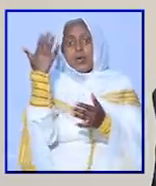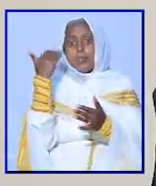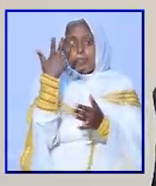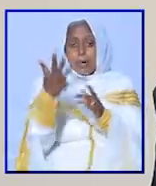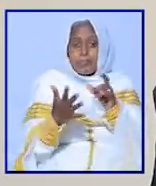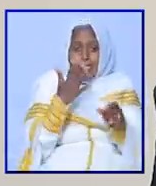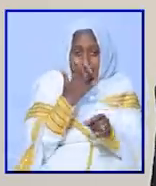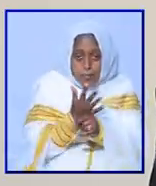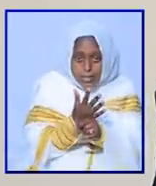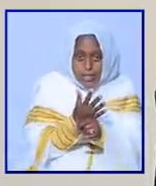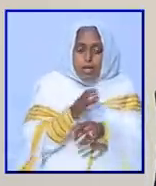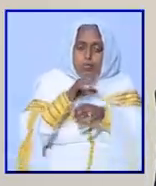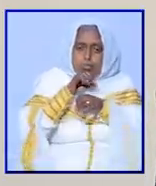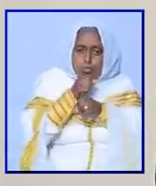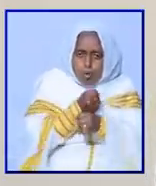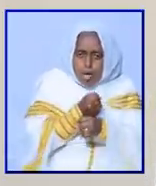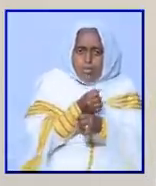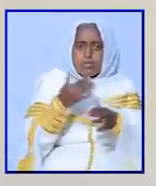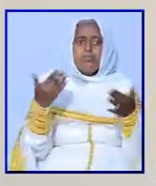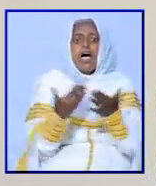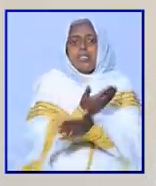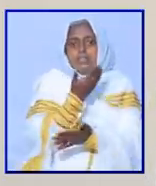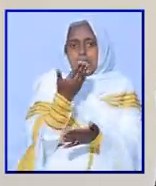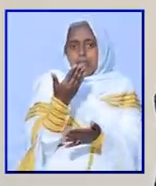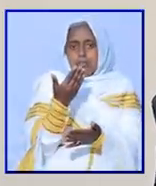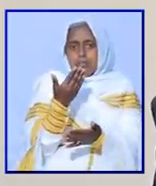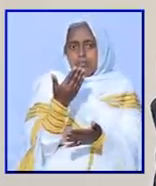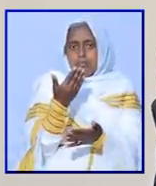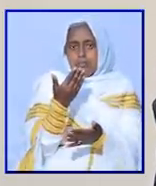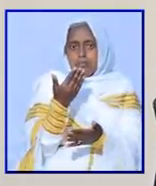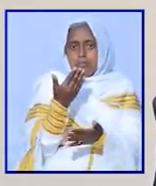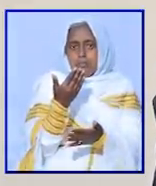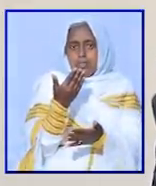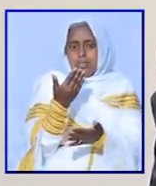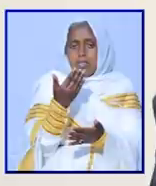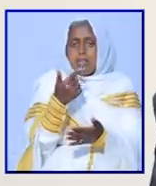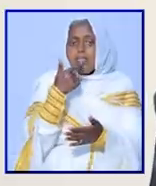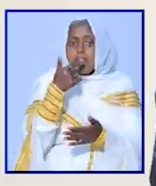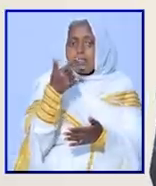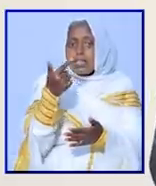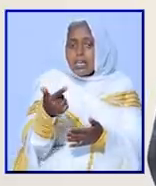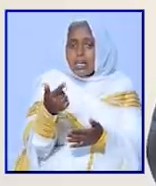ነበር። በአምስት ዓመት ብሉያትን ሐዲሳትን